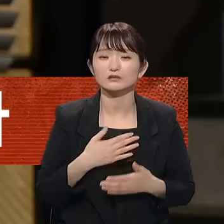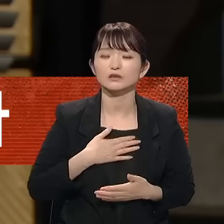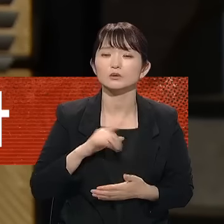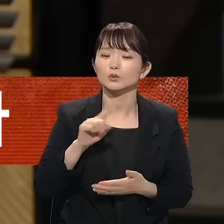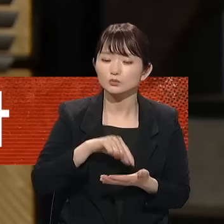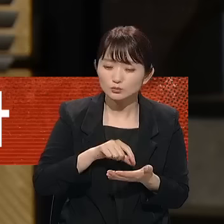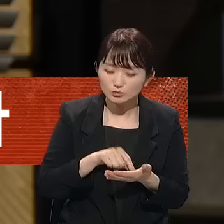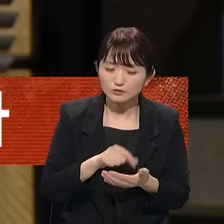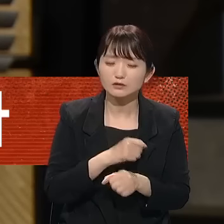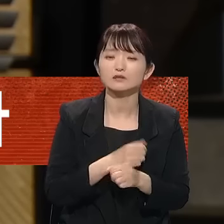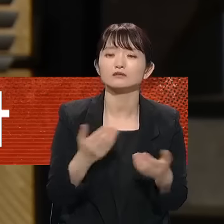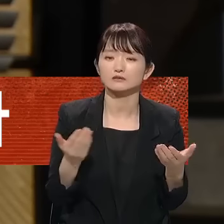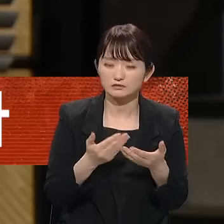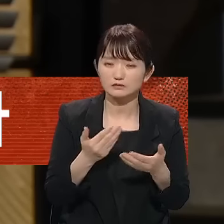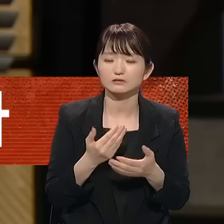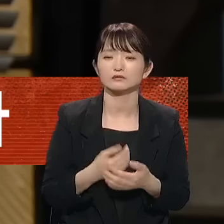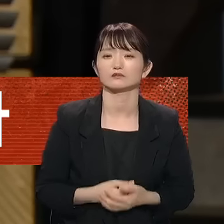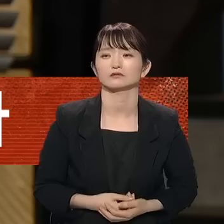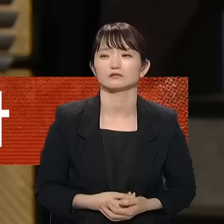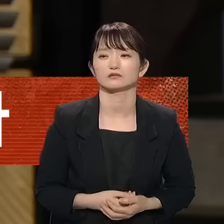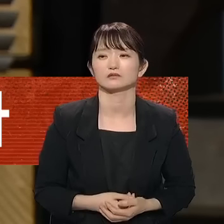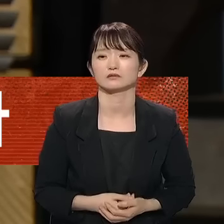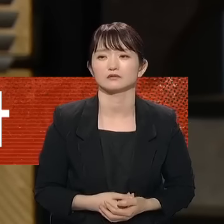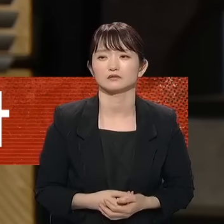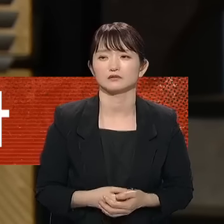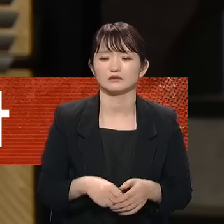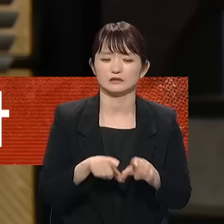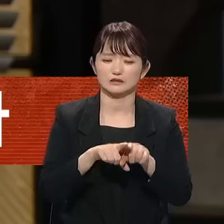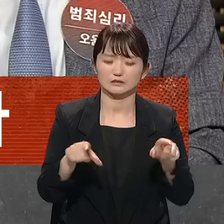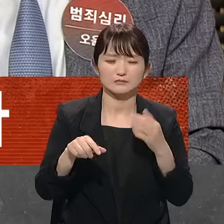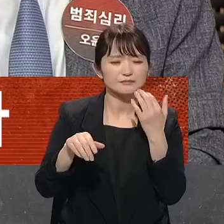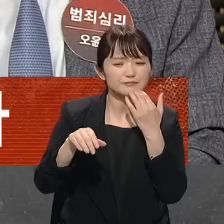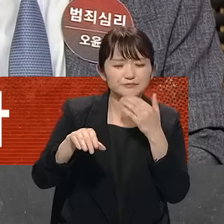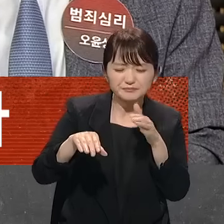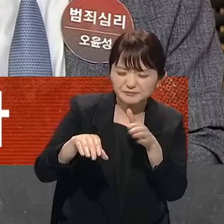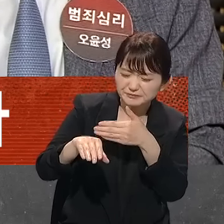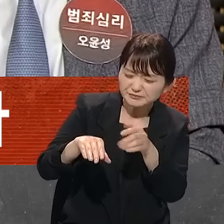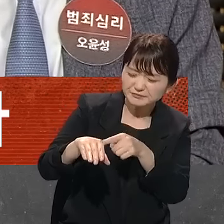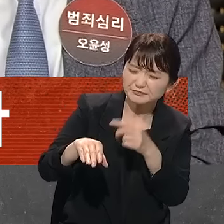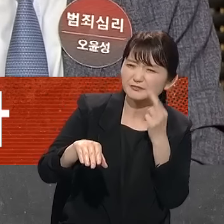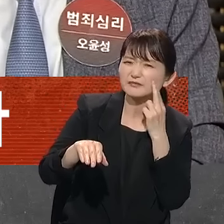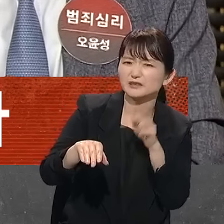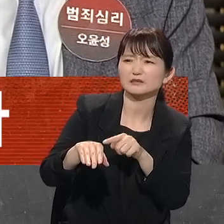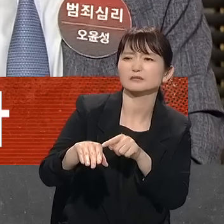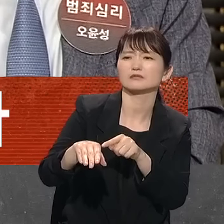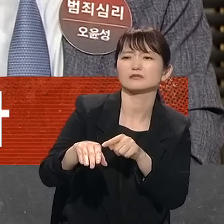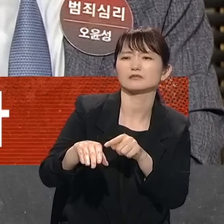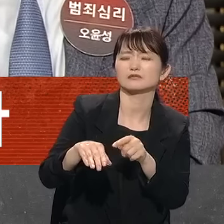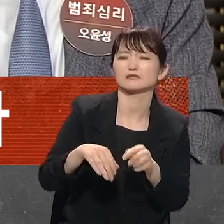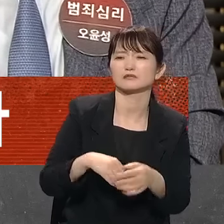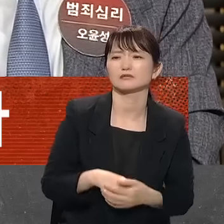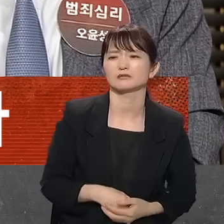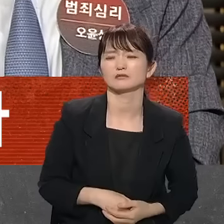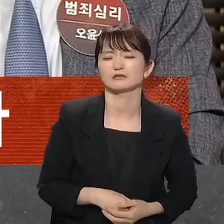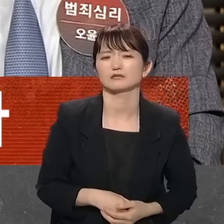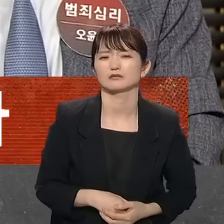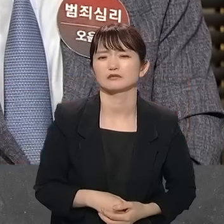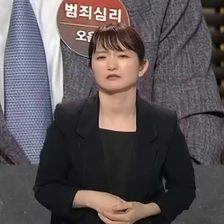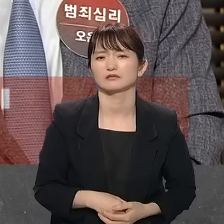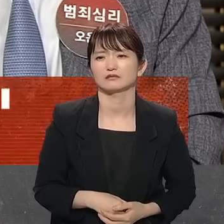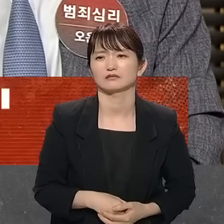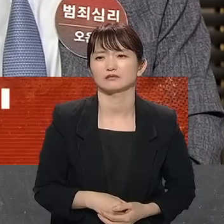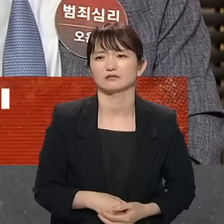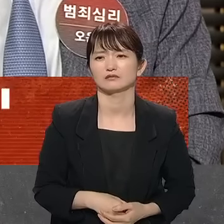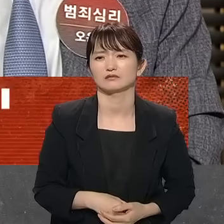했다라고 얘기를 하는데 사실 저기 일반 페인트를 칠하게 되면은 좀 심각해지죠. 예, 그래서 그러면